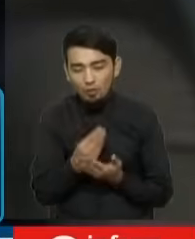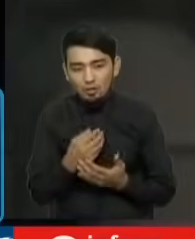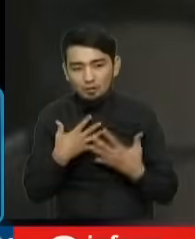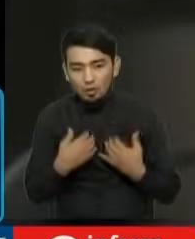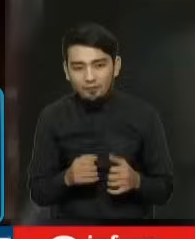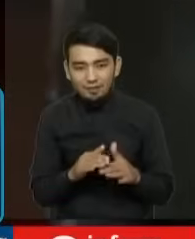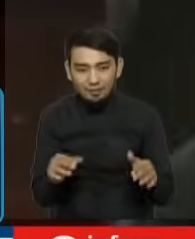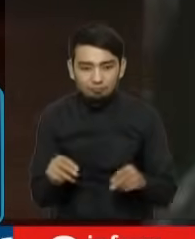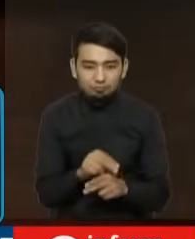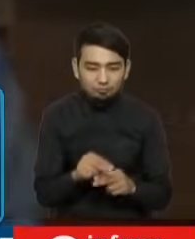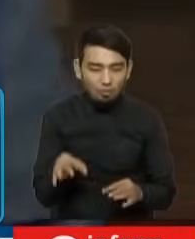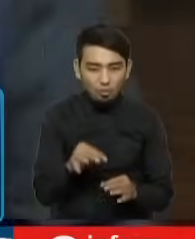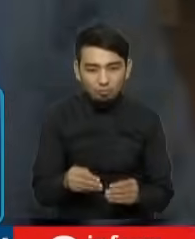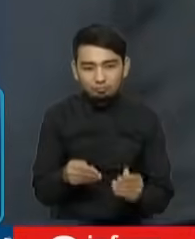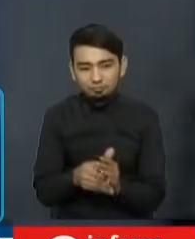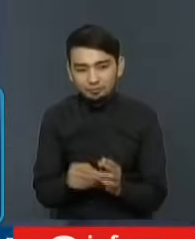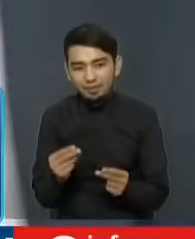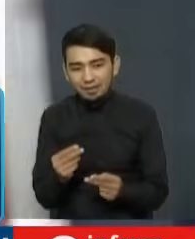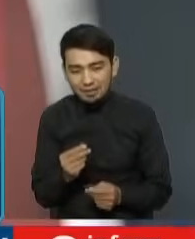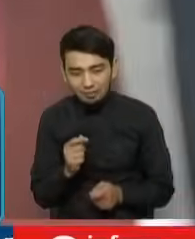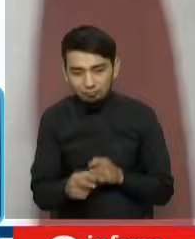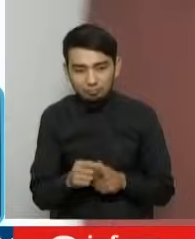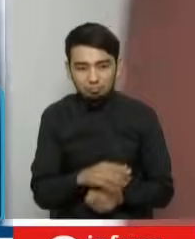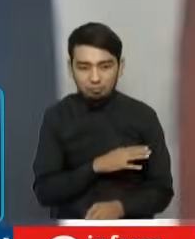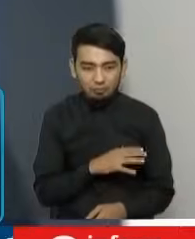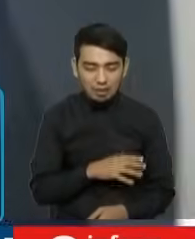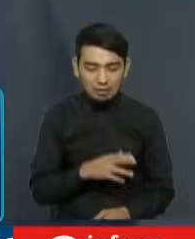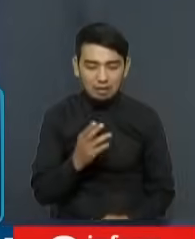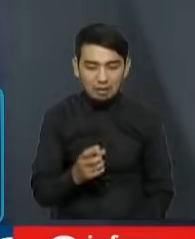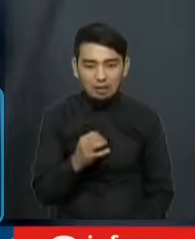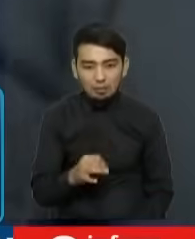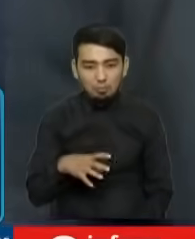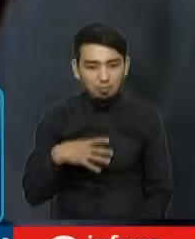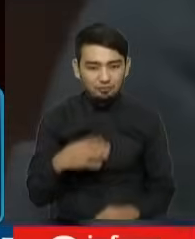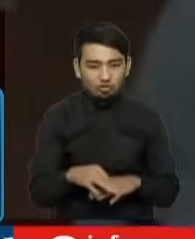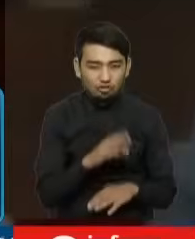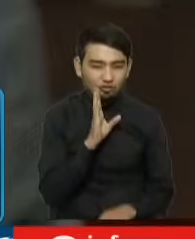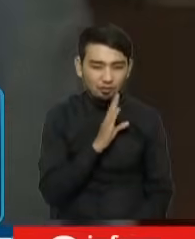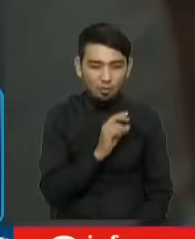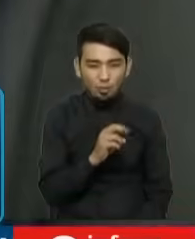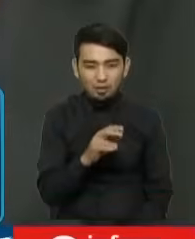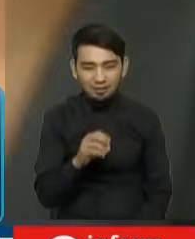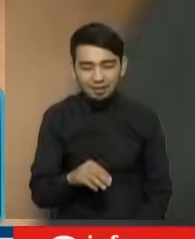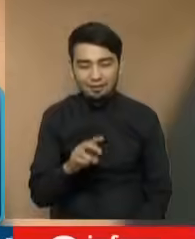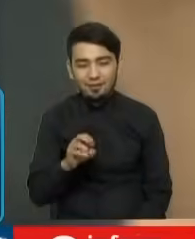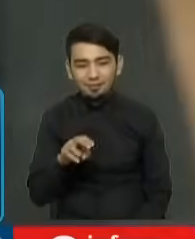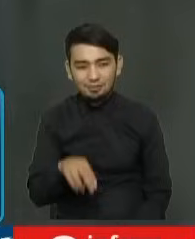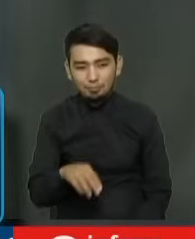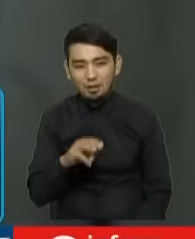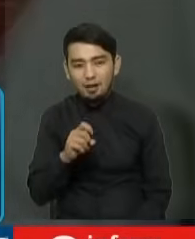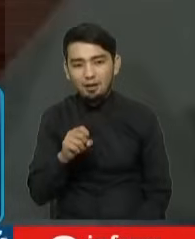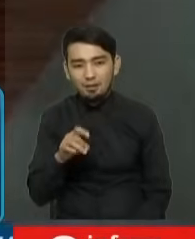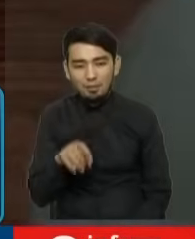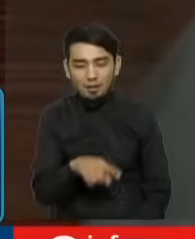воспитании и материальном бытовом обеспечении детей. Напомню, бывшая супруга Куандыка Бишимбаева Назым Кахарман хотела лишить